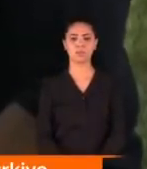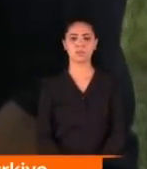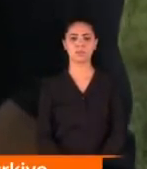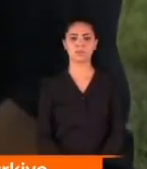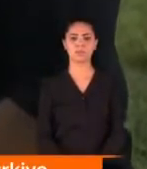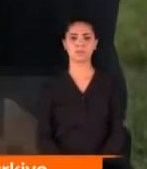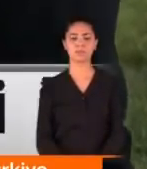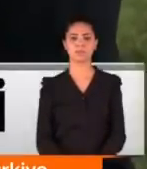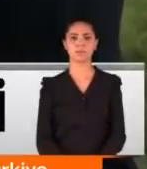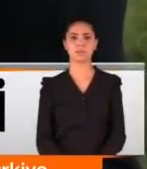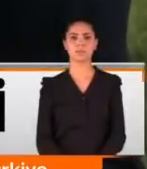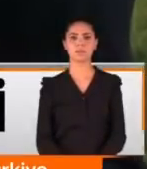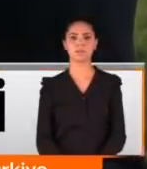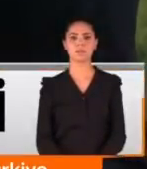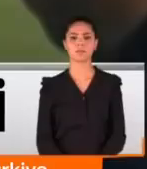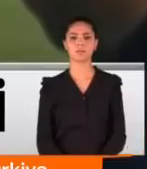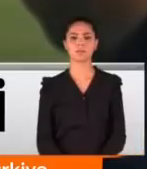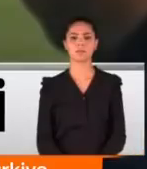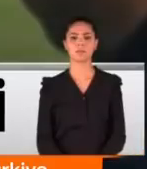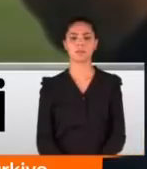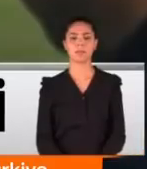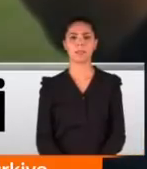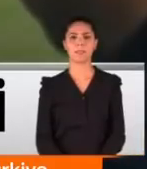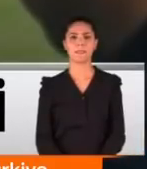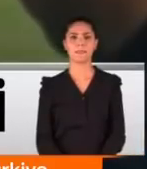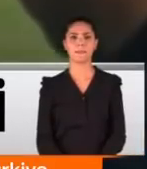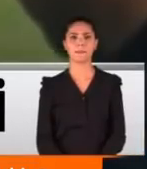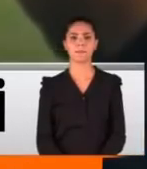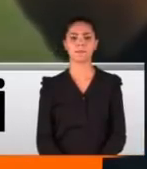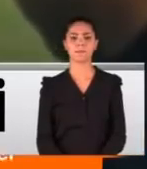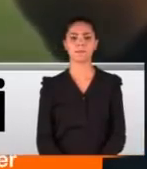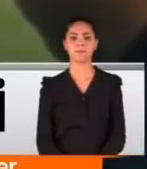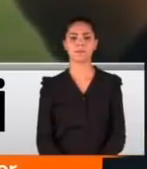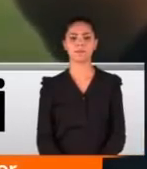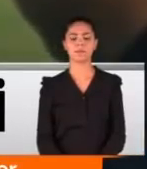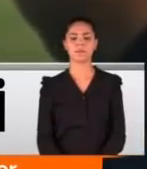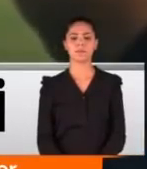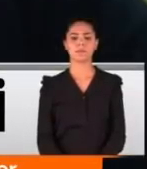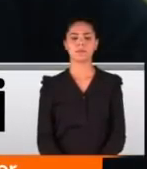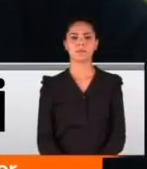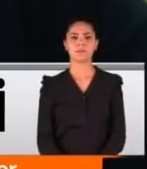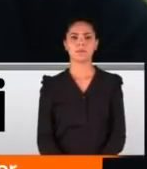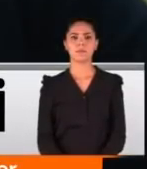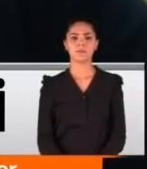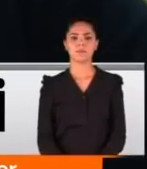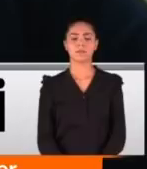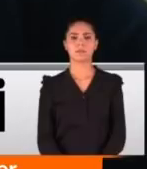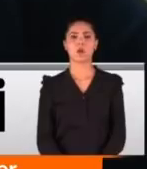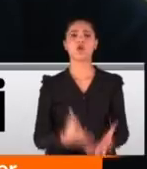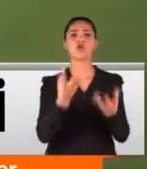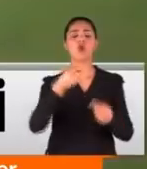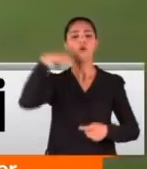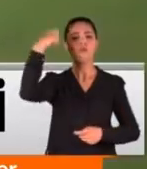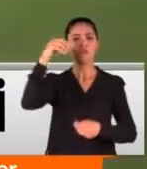duyunca aklımdan başka şeyler geçti. Bundan böyle sizin düşmanlarınız benim de düşmanlarım. Birçok dizi